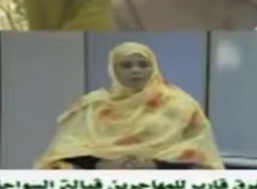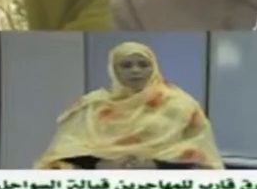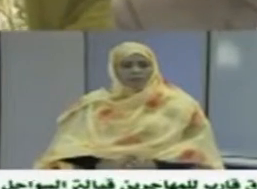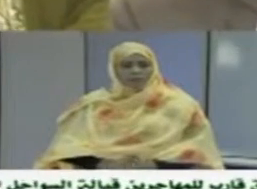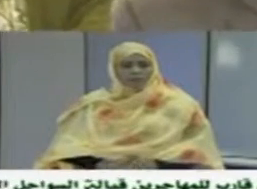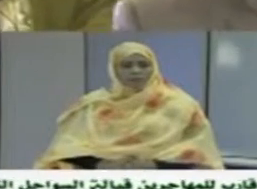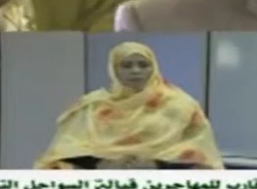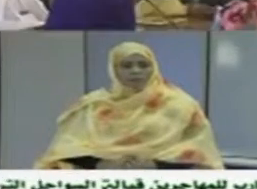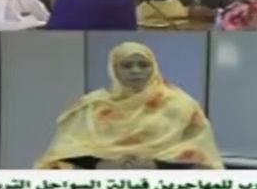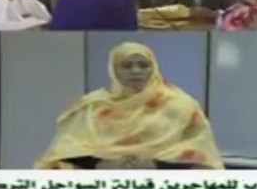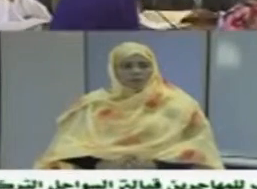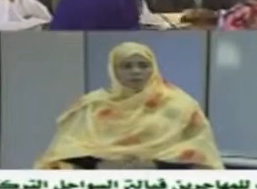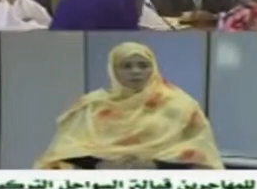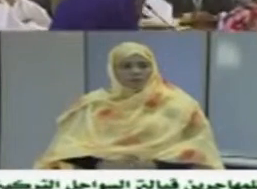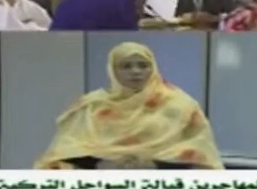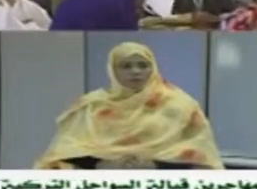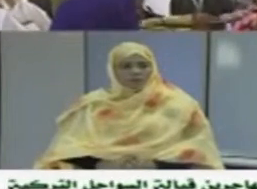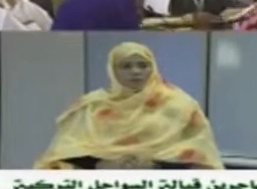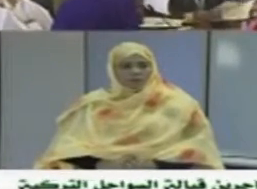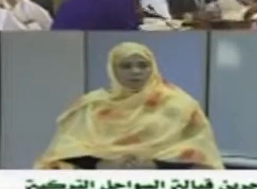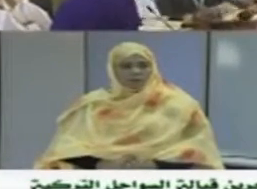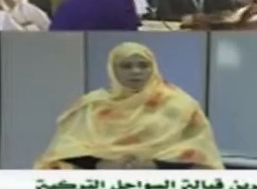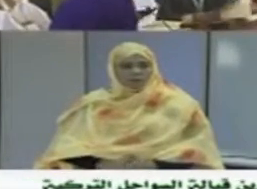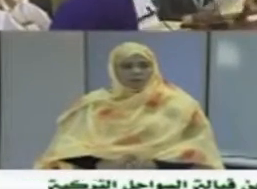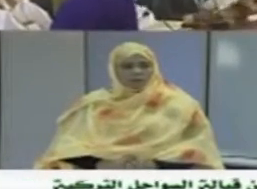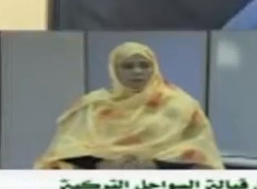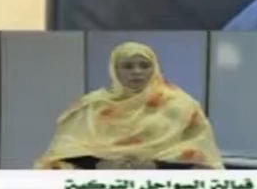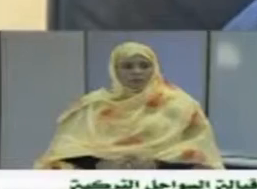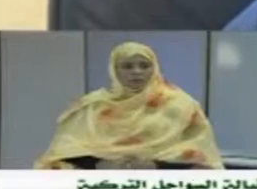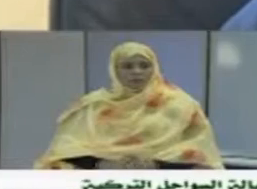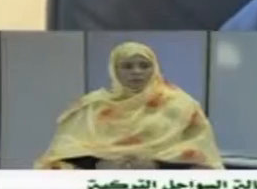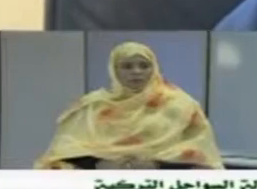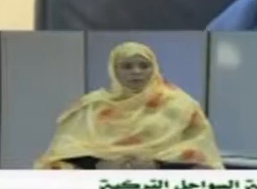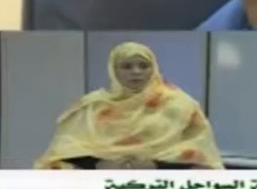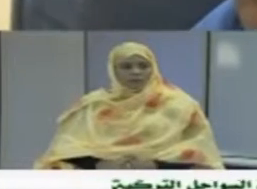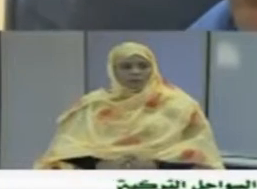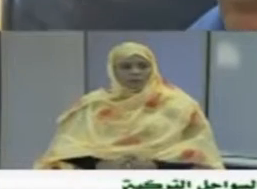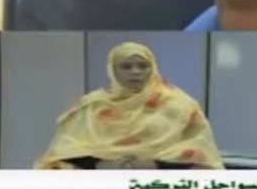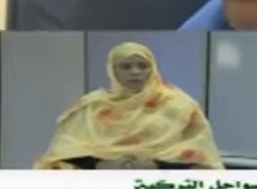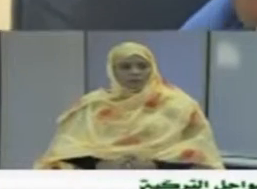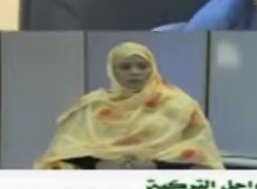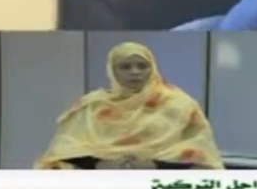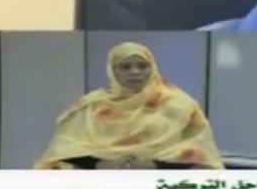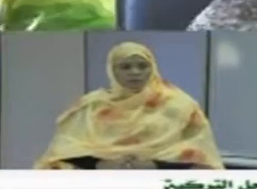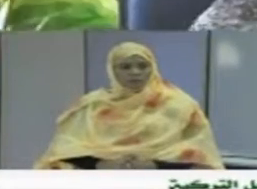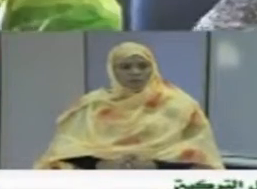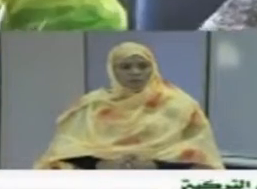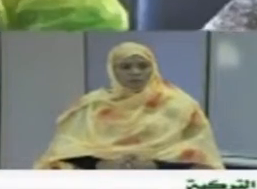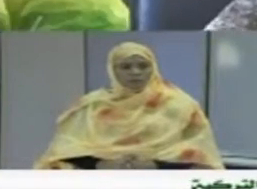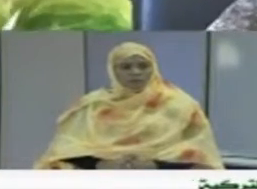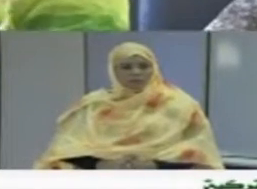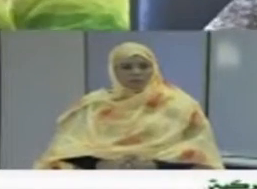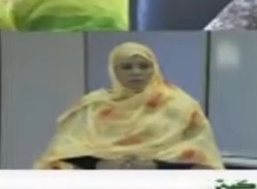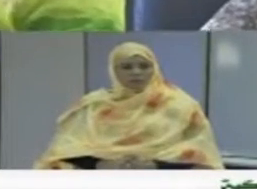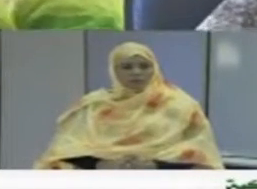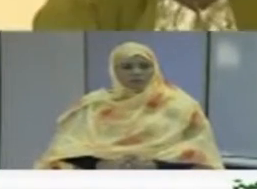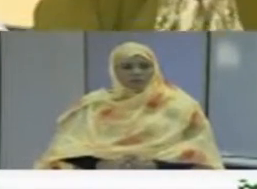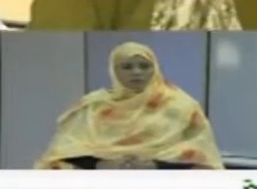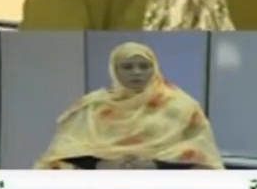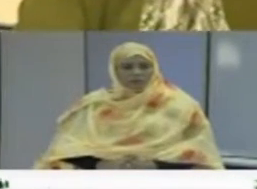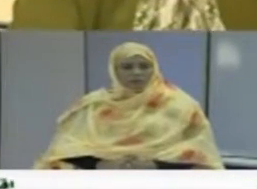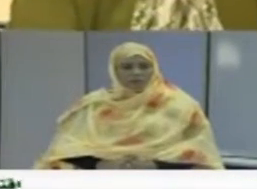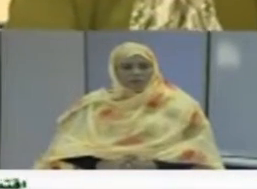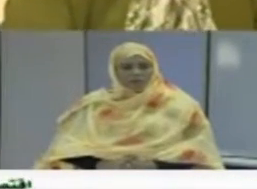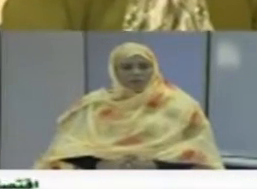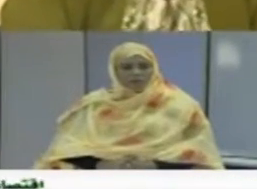على المكتسبات والحصول على مزيد من الحقوق. النائب يحيى ورسيد مصطفى نائب رئيس الجمعية قال إن الفريق